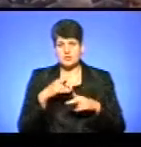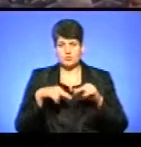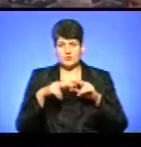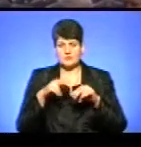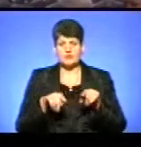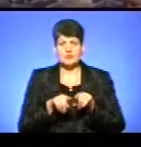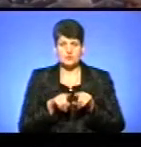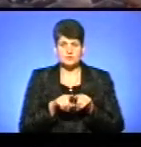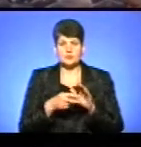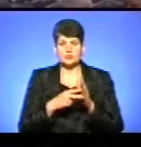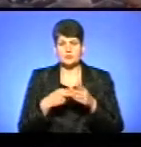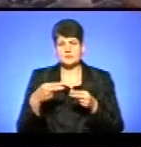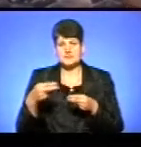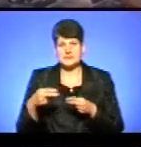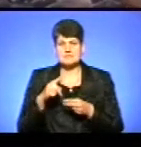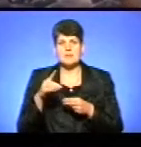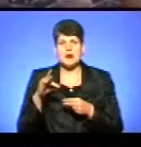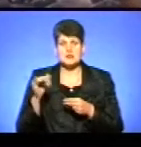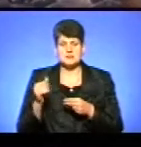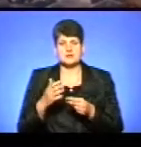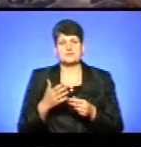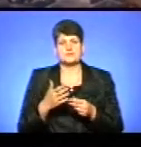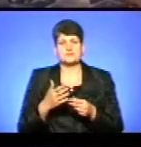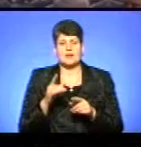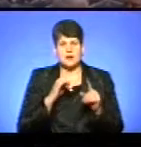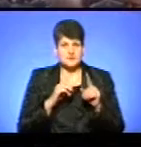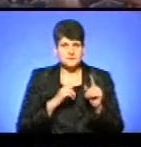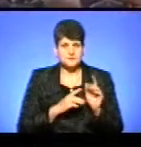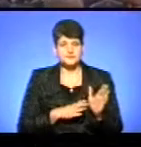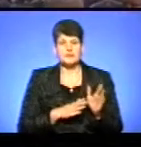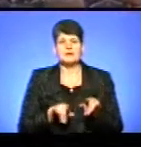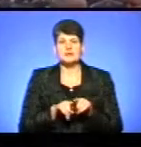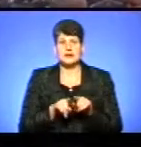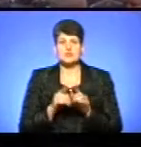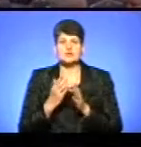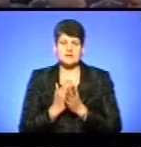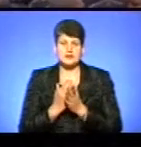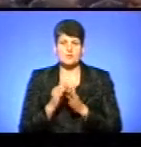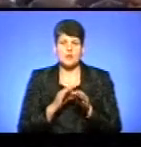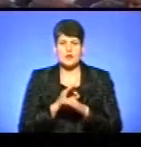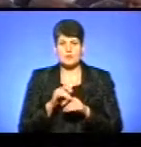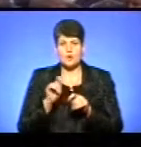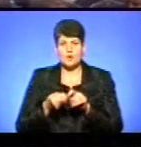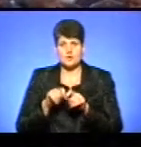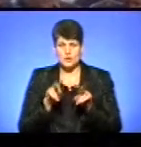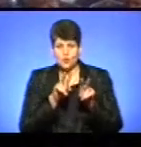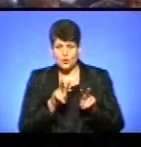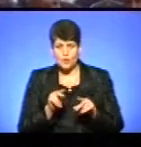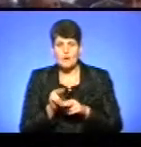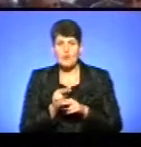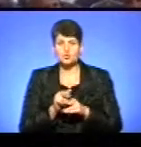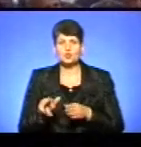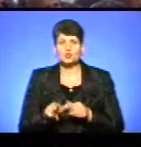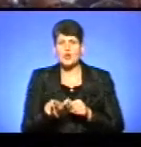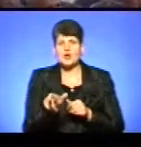меморандум планує підписати Збаровська міська рада. Також діють проекти по лінії ПРООН, це по моніторингу ремонту доріг,